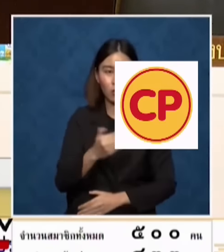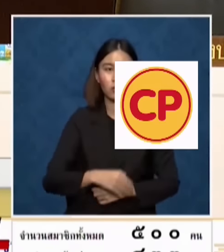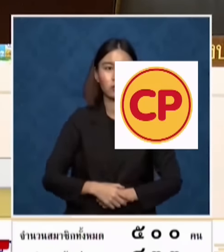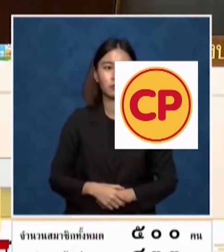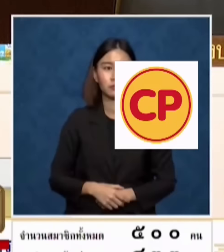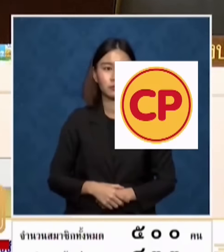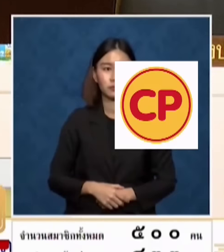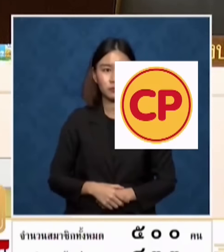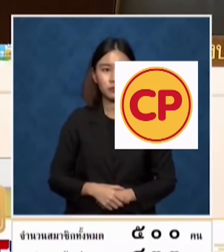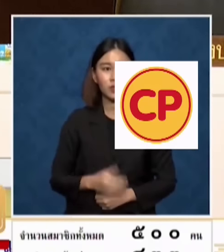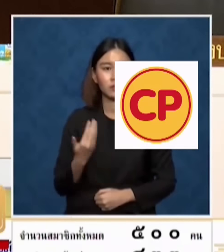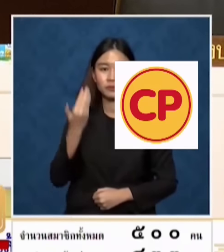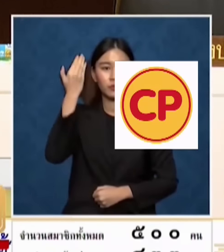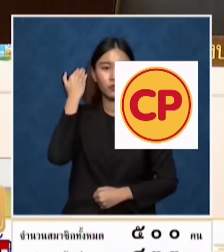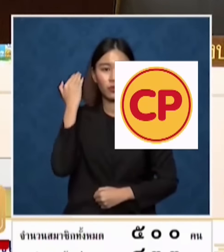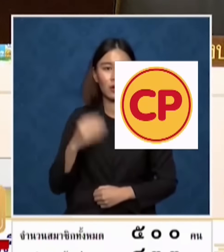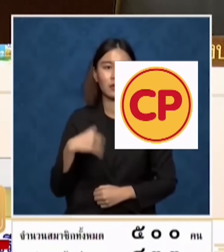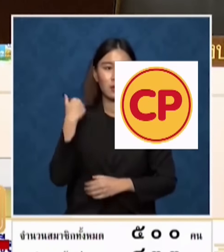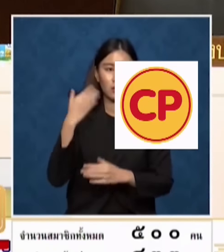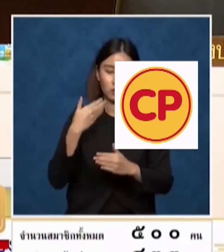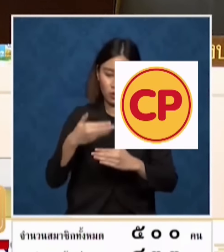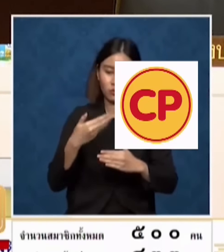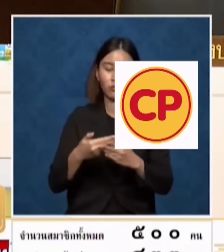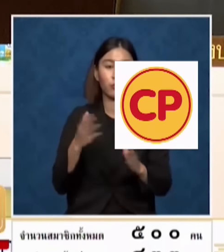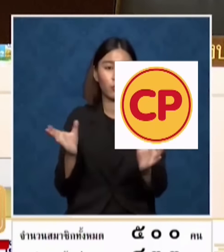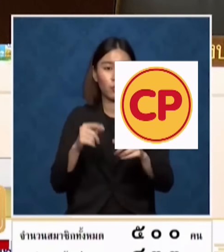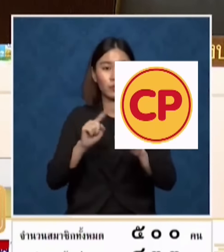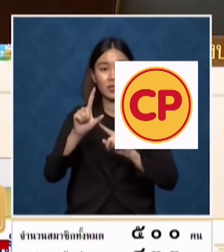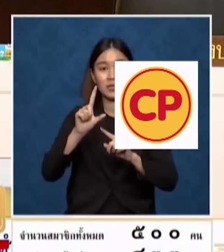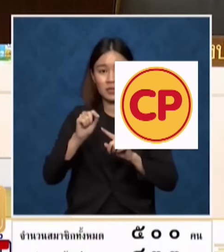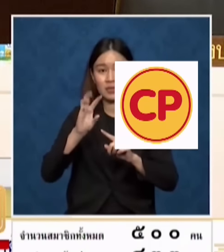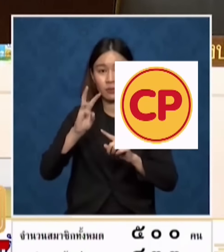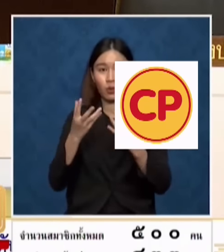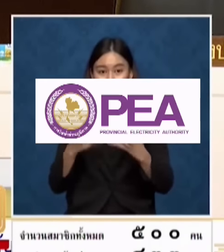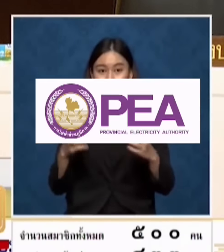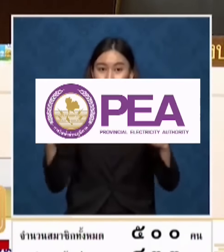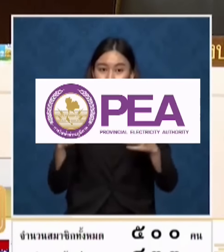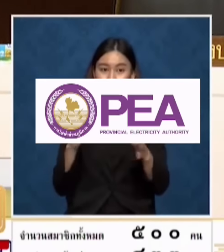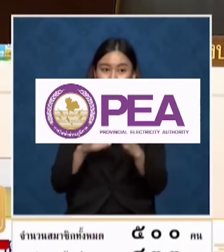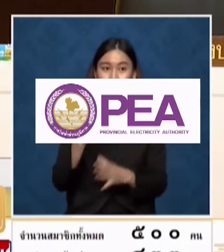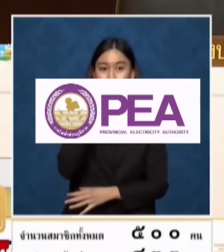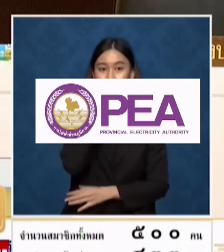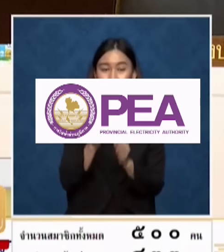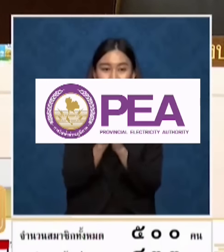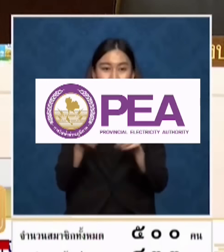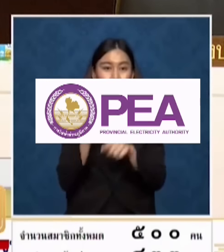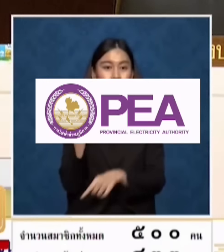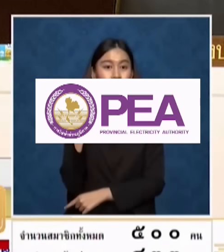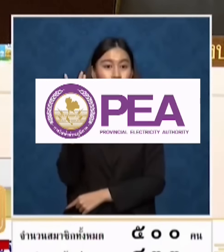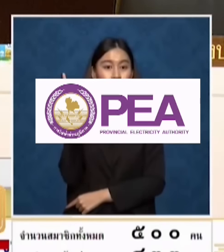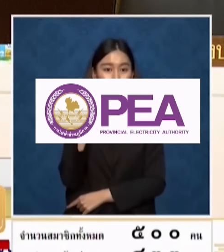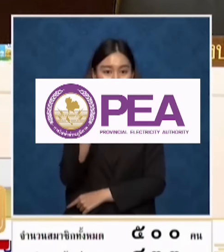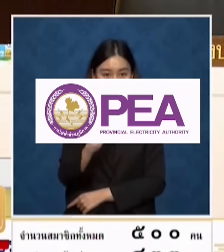ไม่ว่าสมัยไหนเรามา26สมัยแล้วนะครับฉะนั้นเรื่องอาหารเนี่ยอย่างเมื่อวานนี้นะครับ